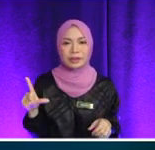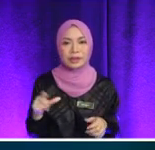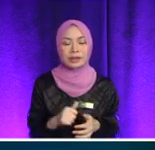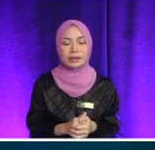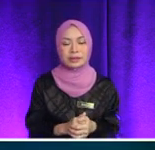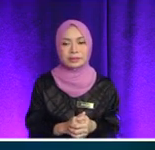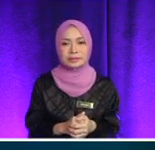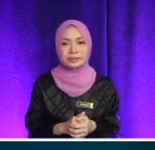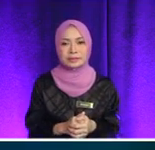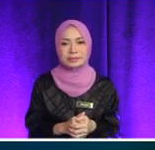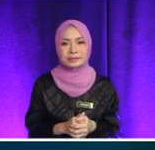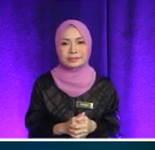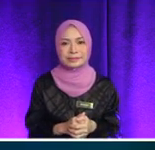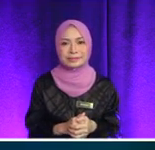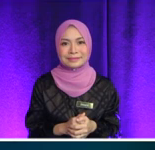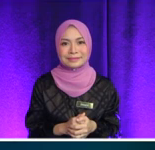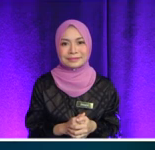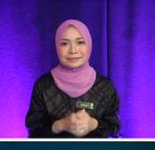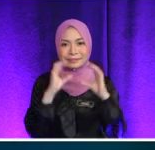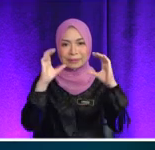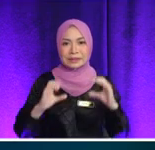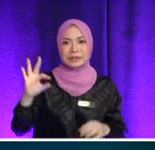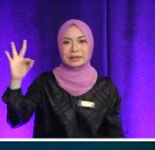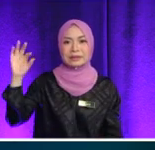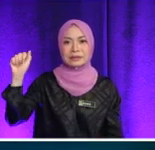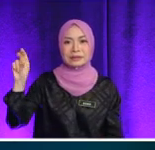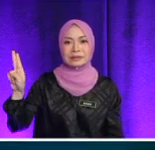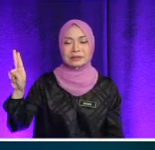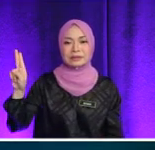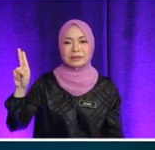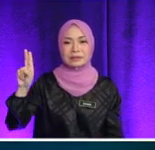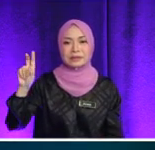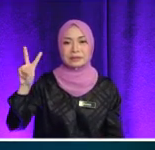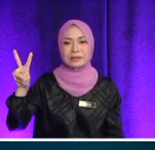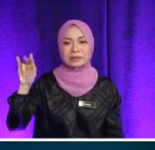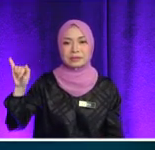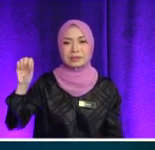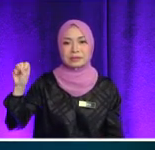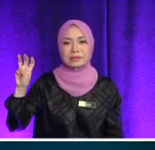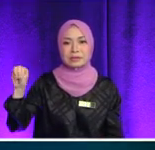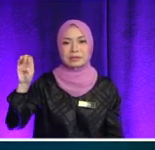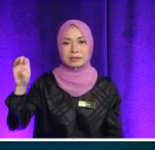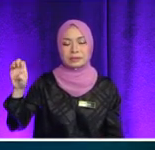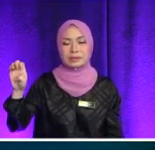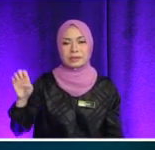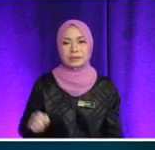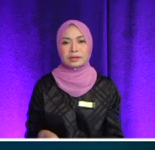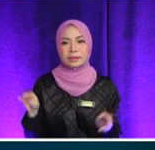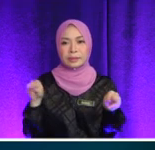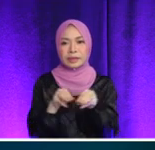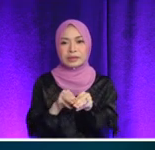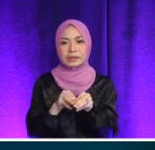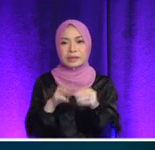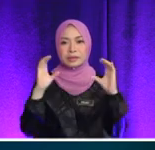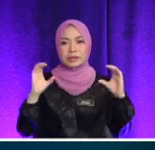maklum aliran juga kita boleh nampak seolah-olah macam Naif